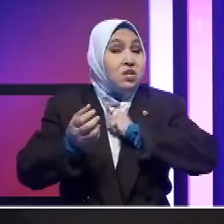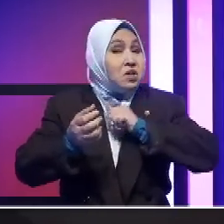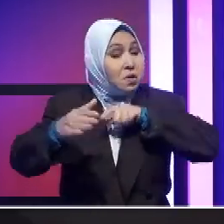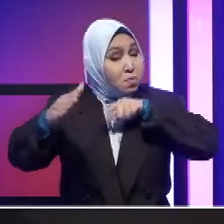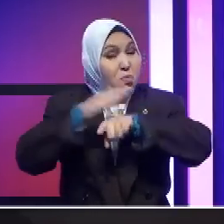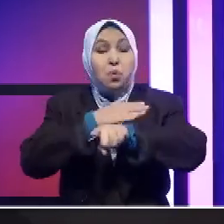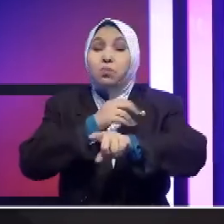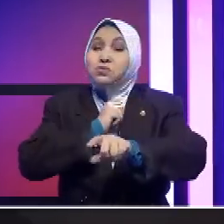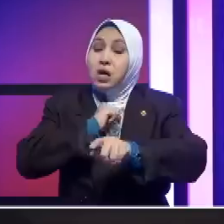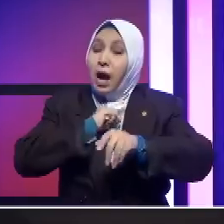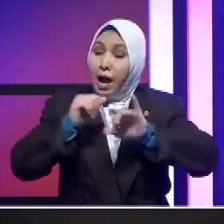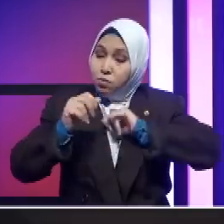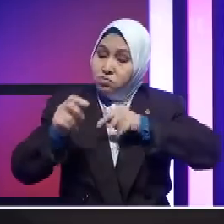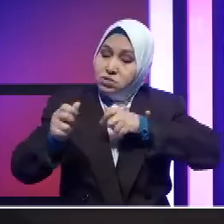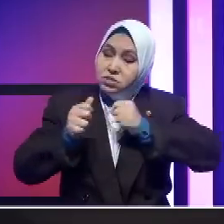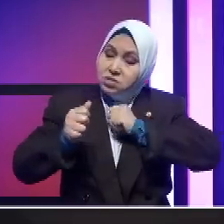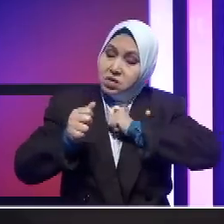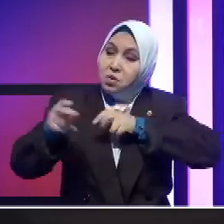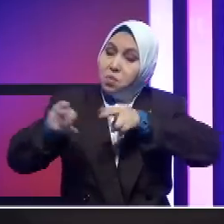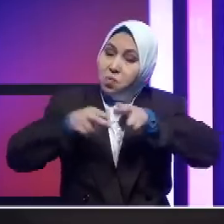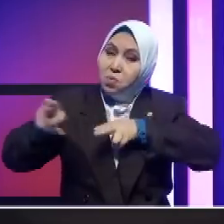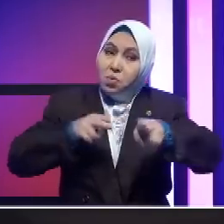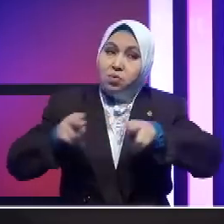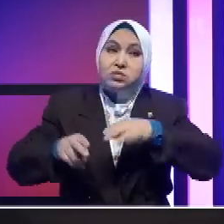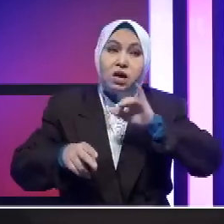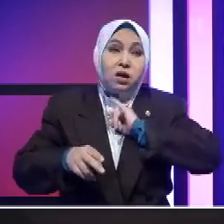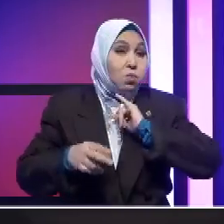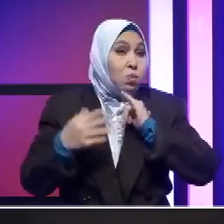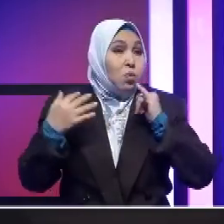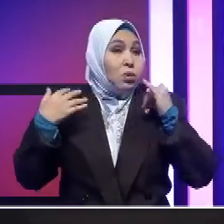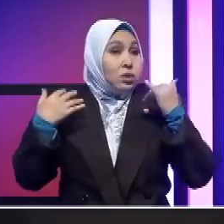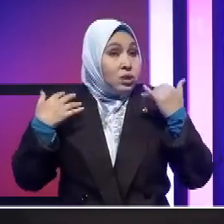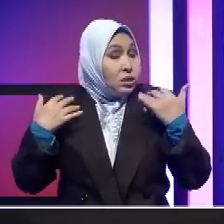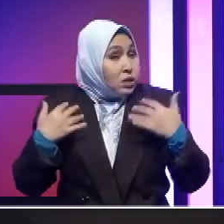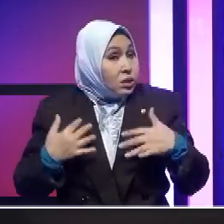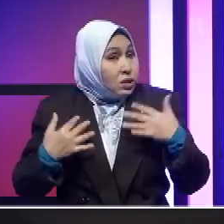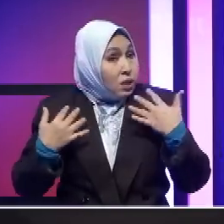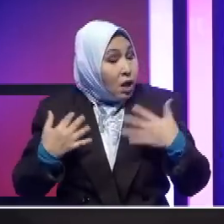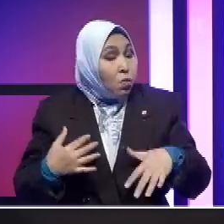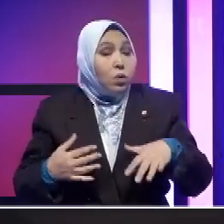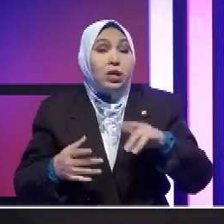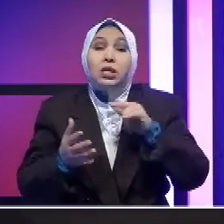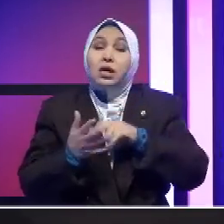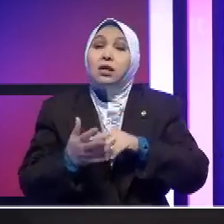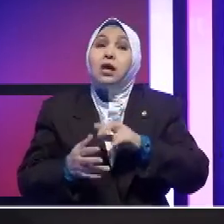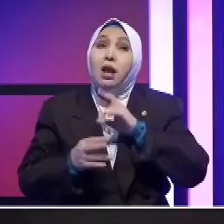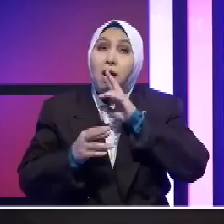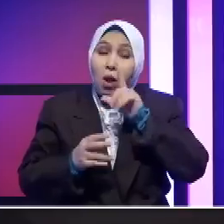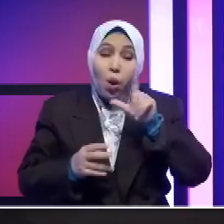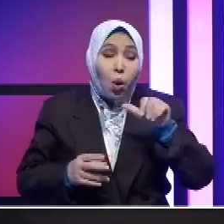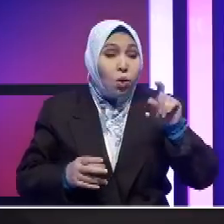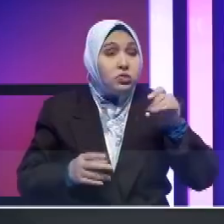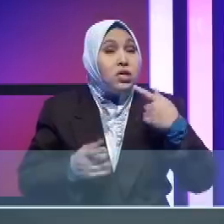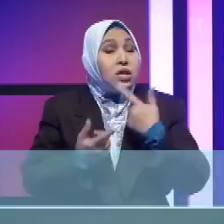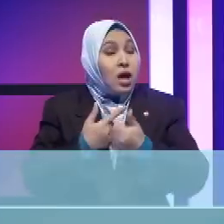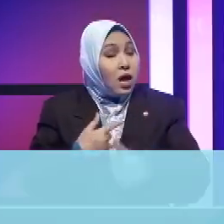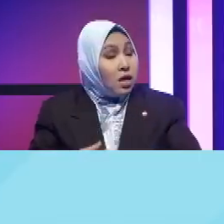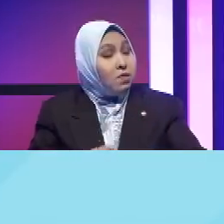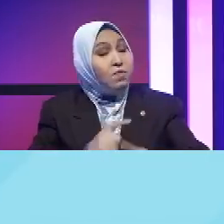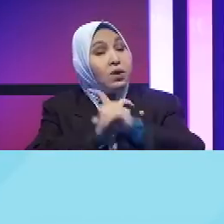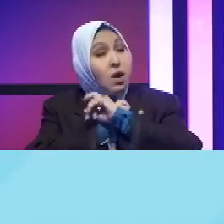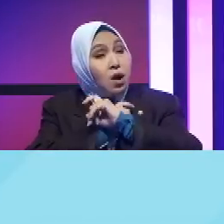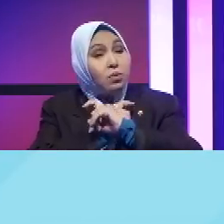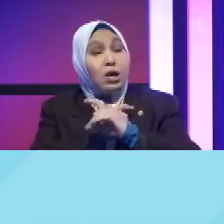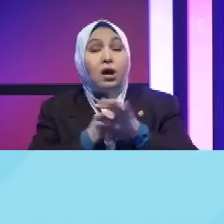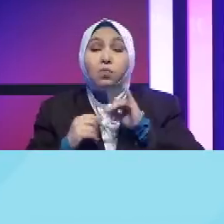aku uruskan. Inni akhaf, aku ini takut. Ini adalah rasional daripada Firaun pada waktu ini.